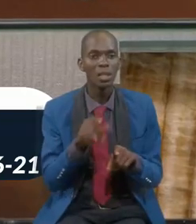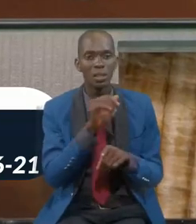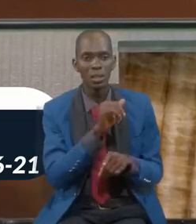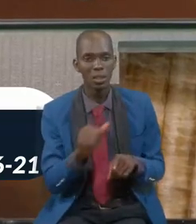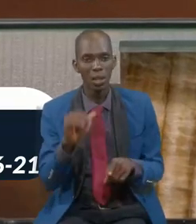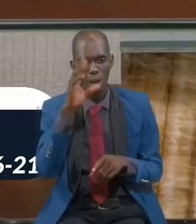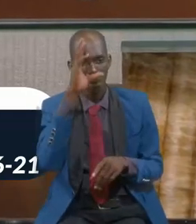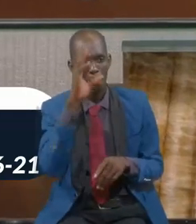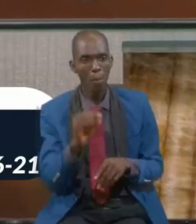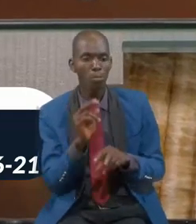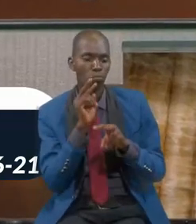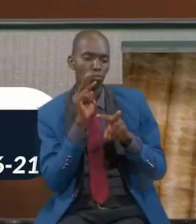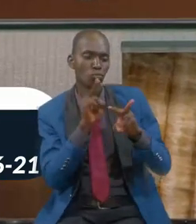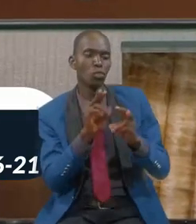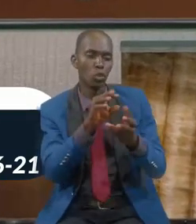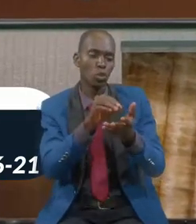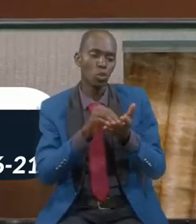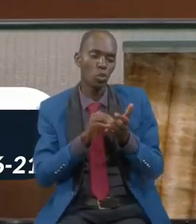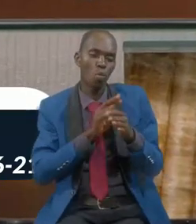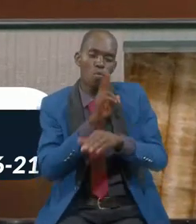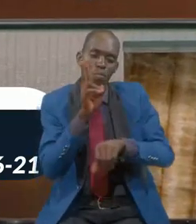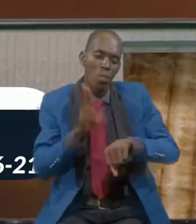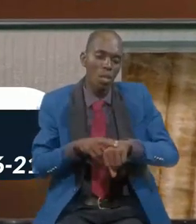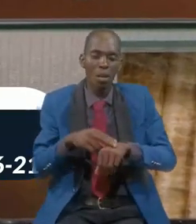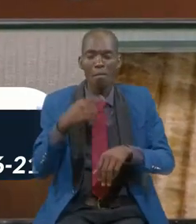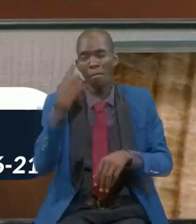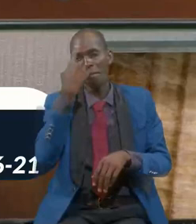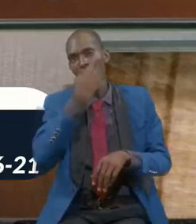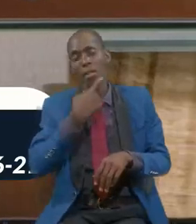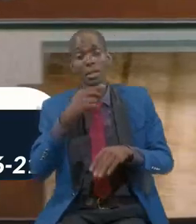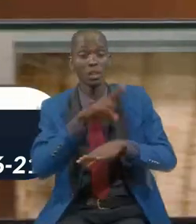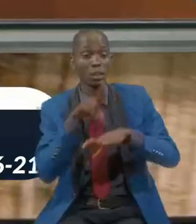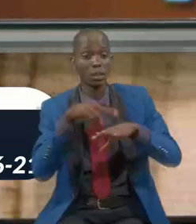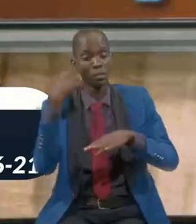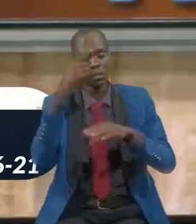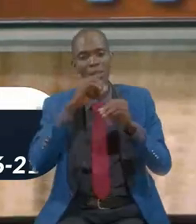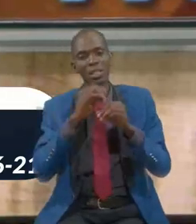homme qui regarde dans un miroir son visage naturel.